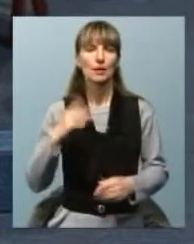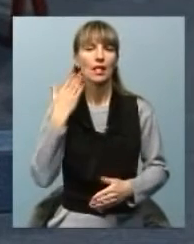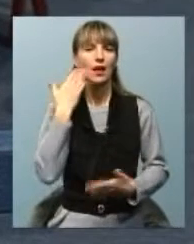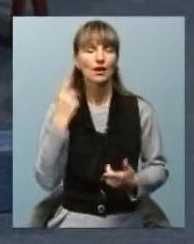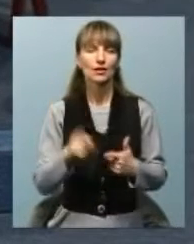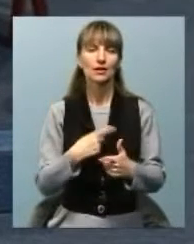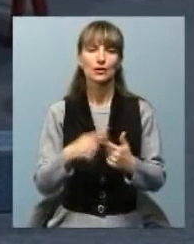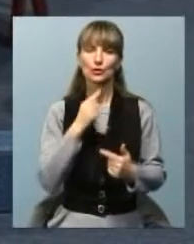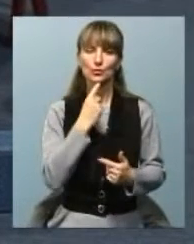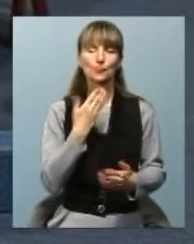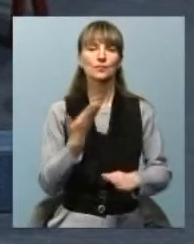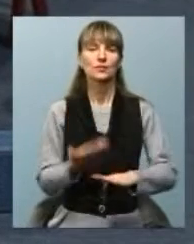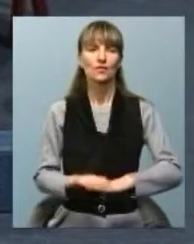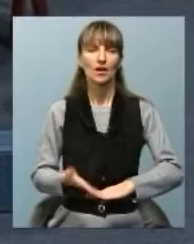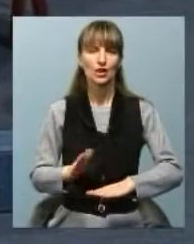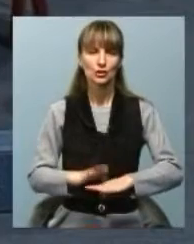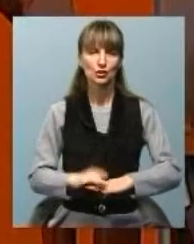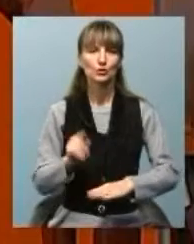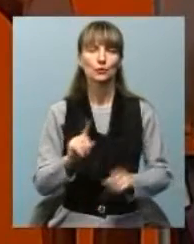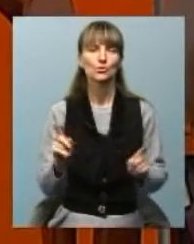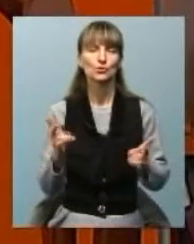важко? Важко, тому що потрібно